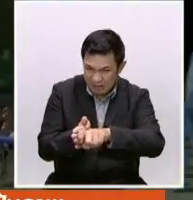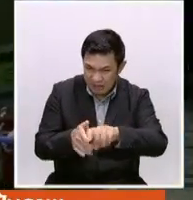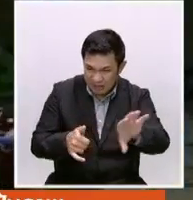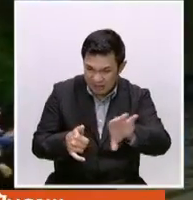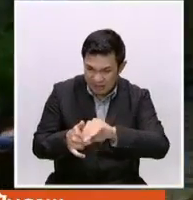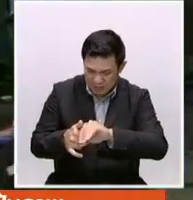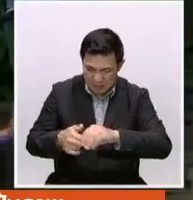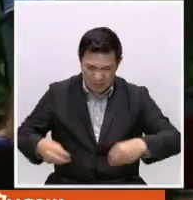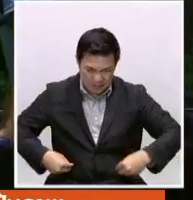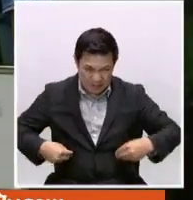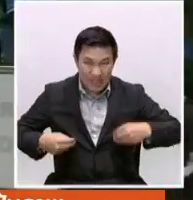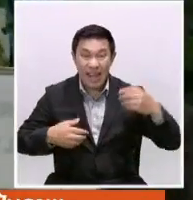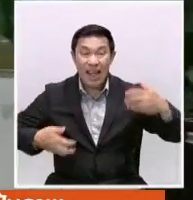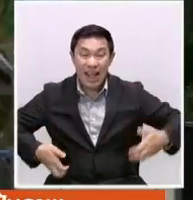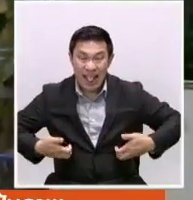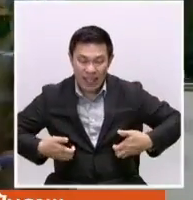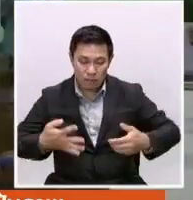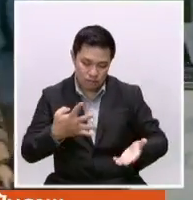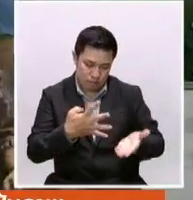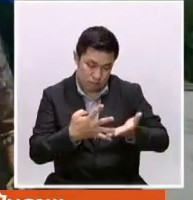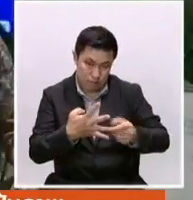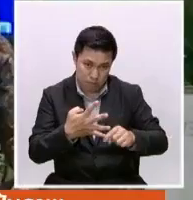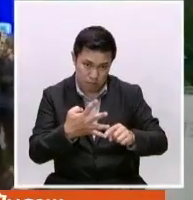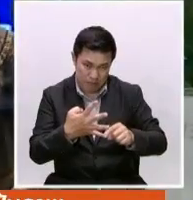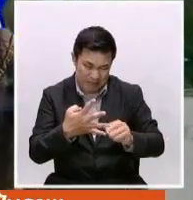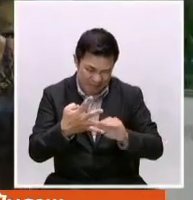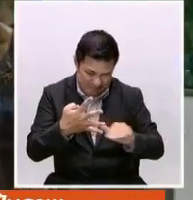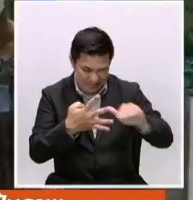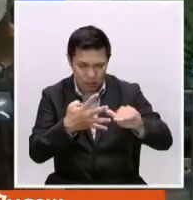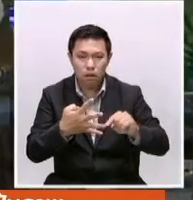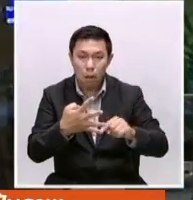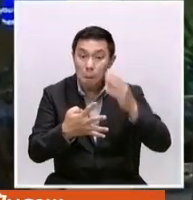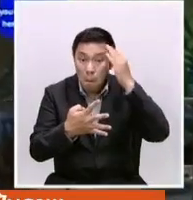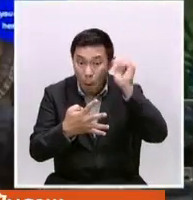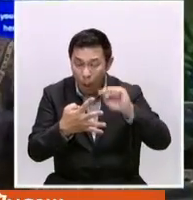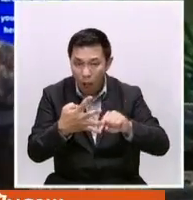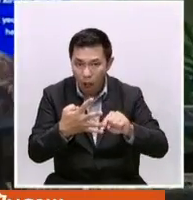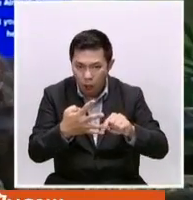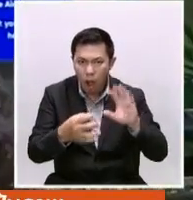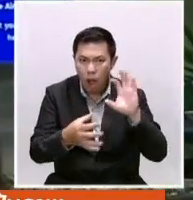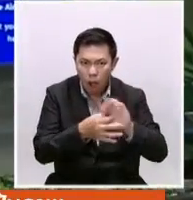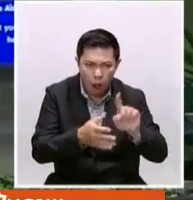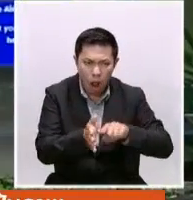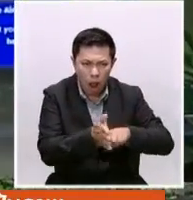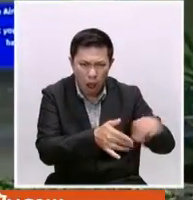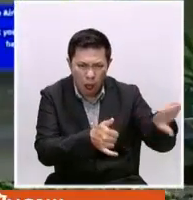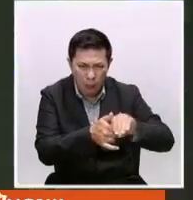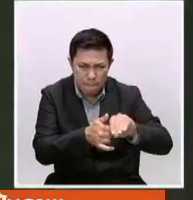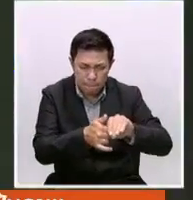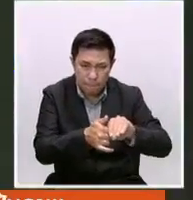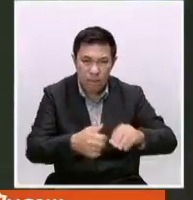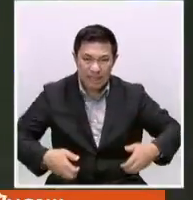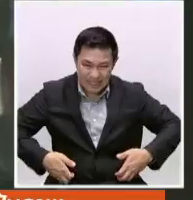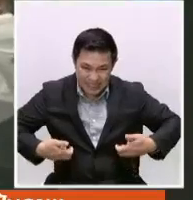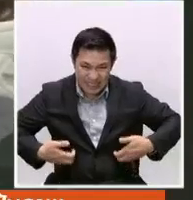ดับค่ะและเพิ่มความเข้มงวดการติดตามเฝ้าระวังเพื่อป้องกันไม่ให้ไวรัสฝีดาดลิงเข้าประเทศเมื่อวันที่31